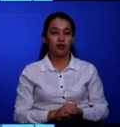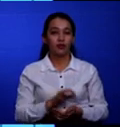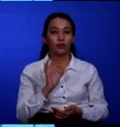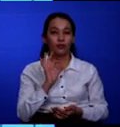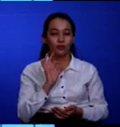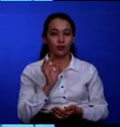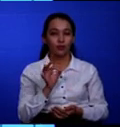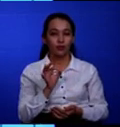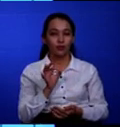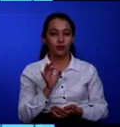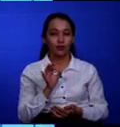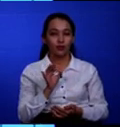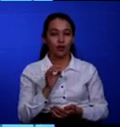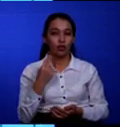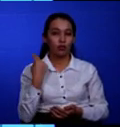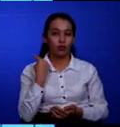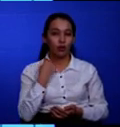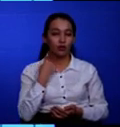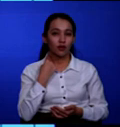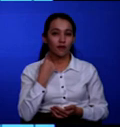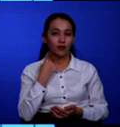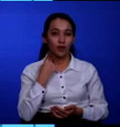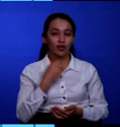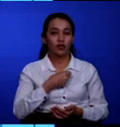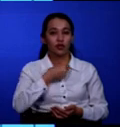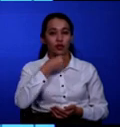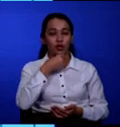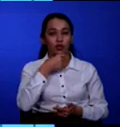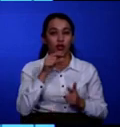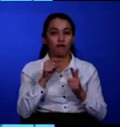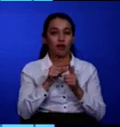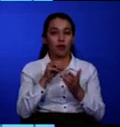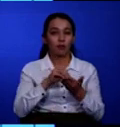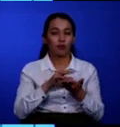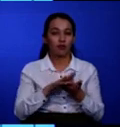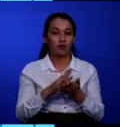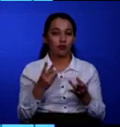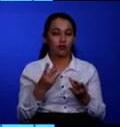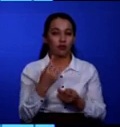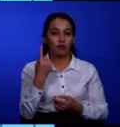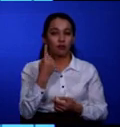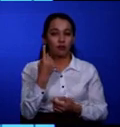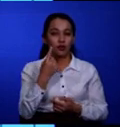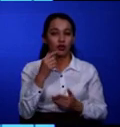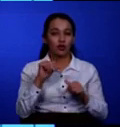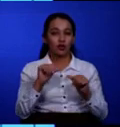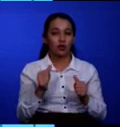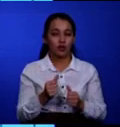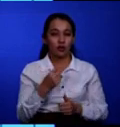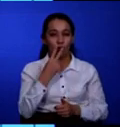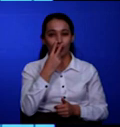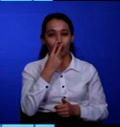To'ppa to'g'ri. Lotin alfabetining bosh harflari bilan belgilanadi. Demak, birinchi shaklimiz ko'rib turganingizdek,